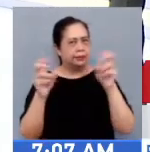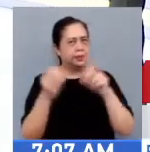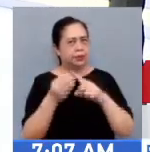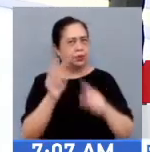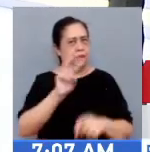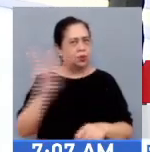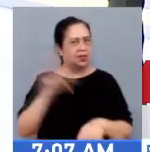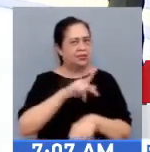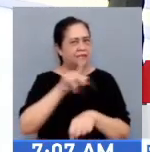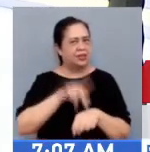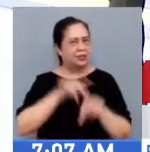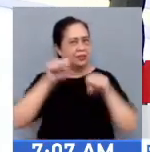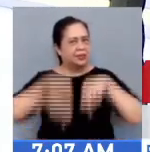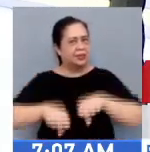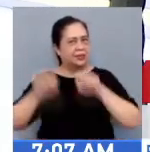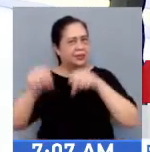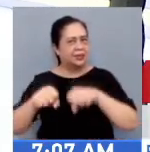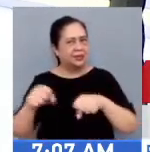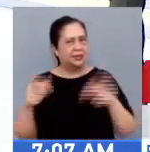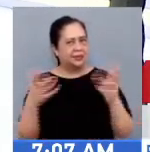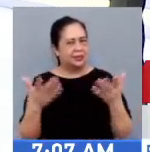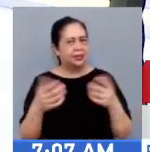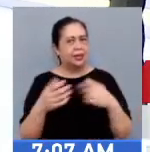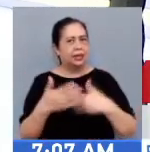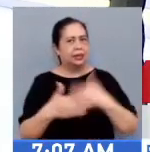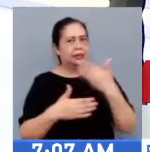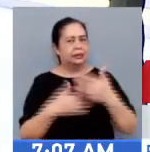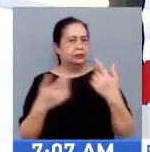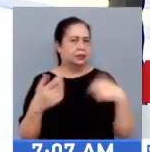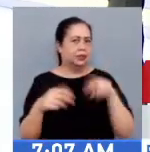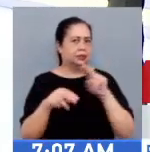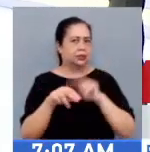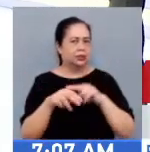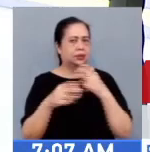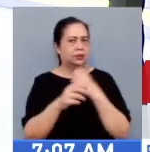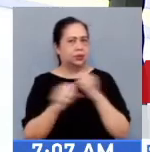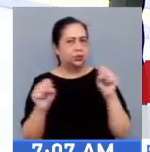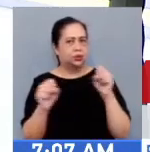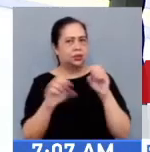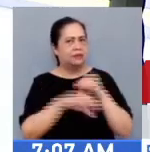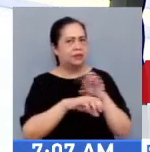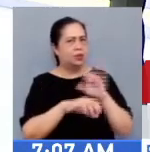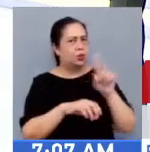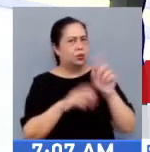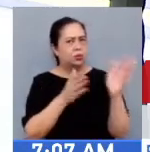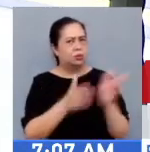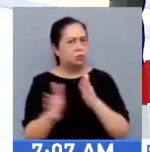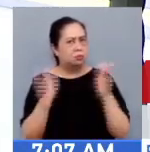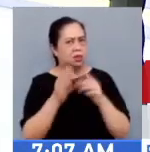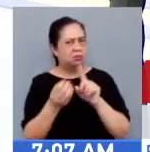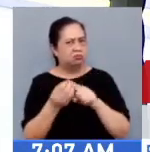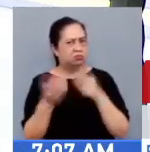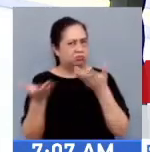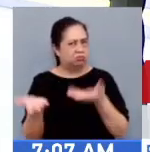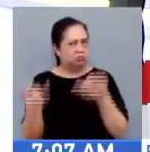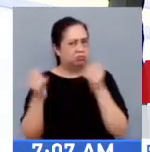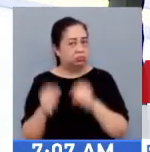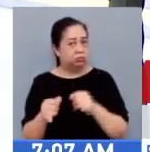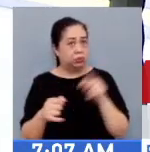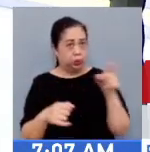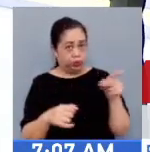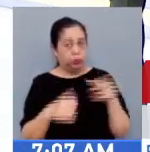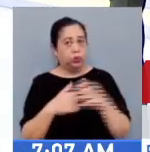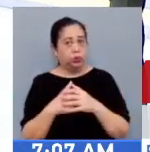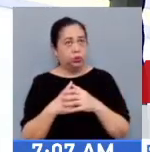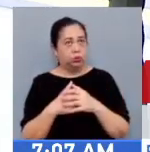Sea, bilang susunod ng National Security Advisor, ano po mga plano po ninyo dito? Magiging critical